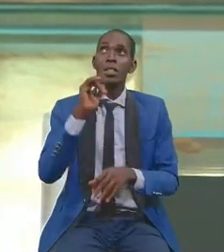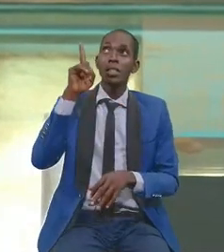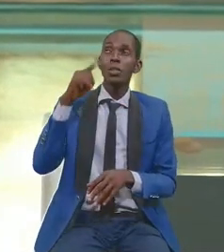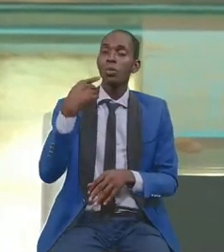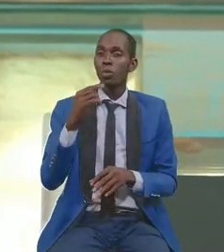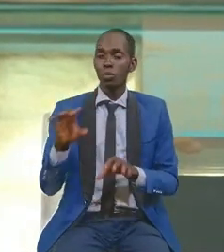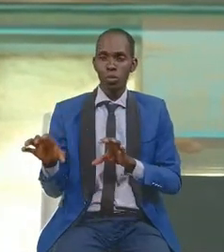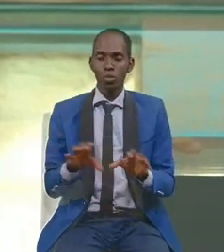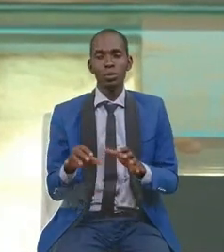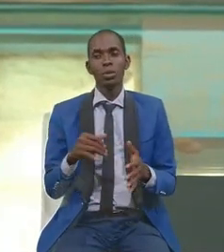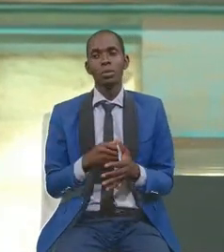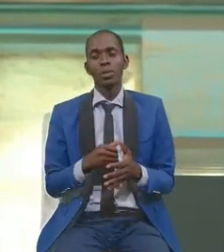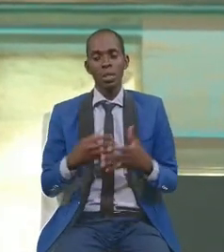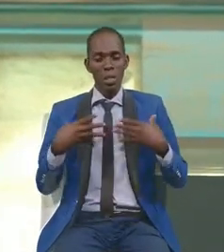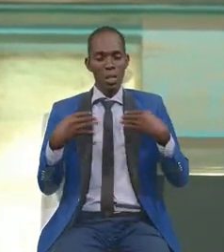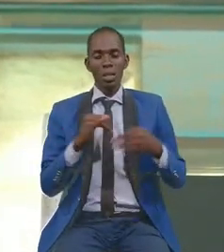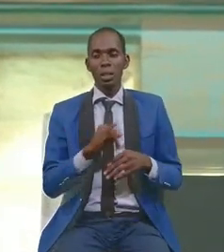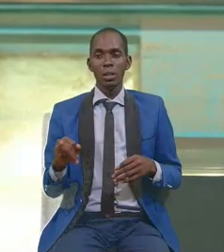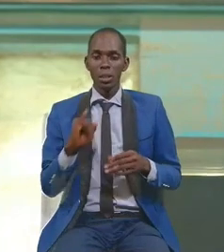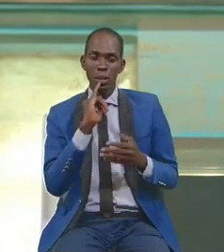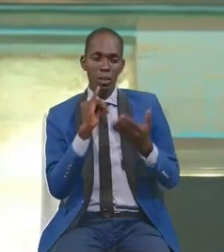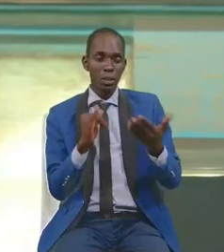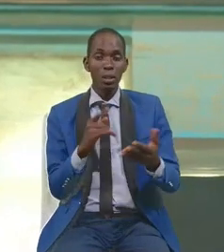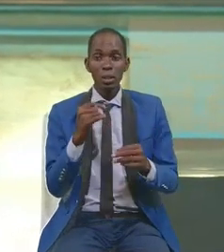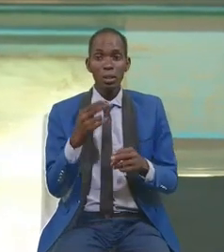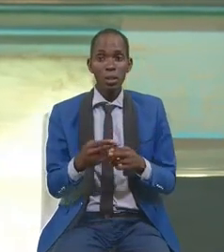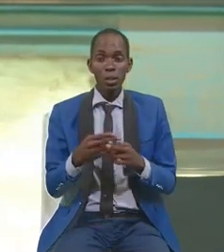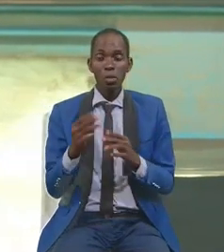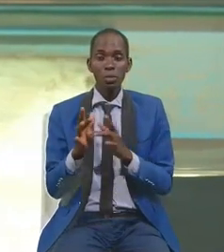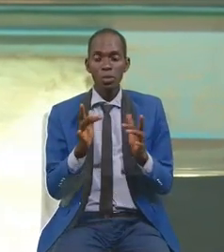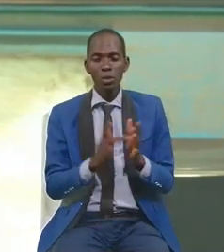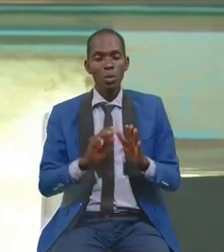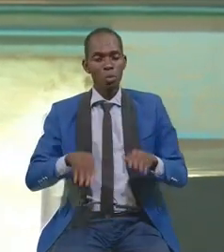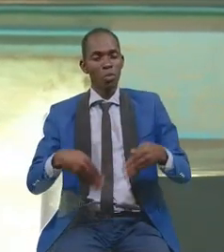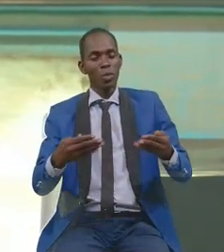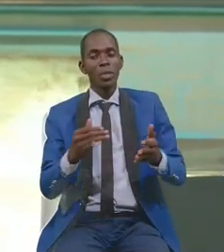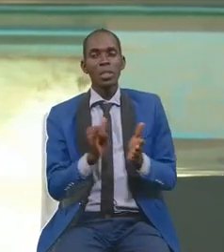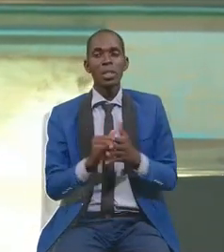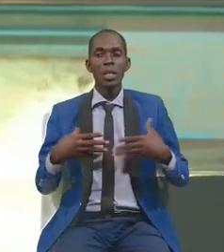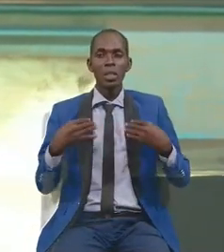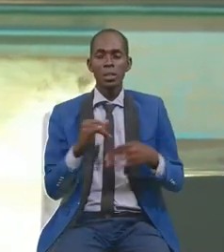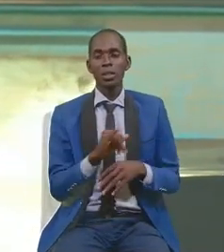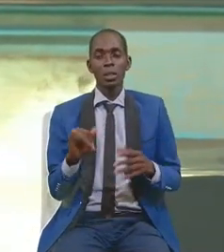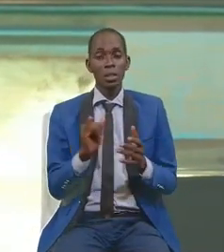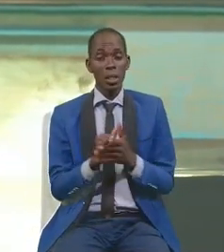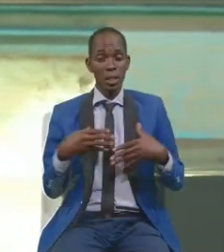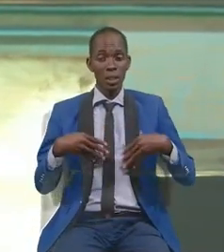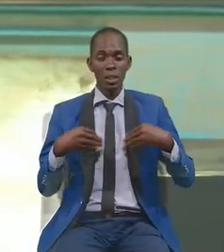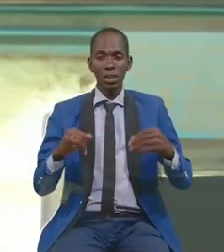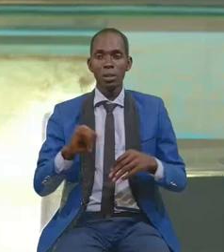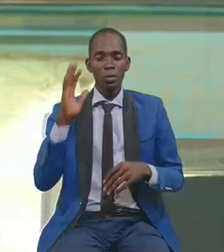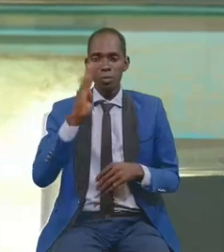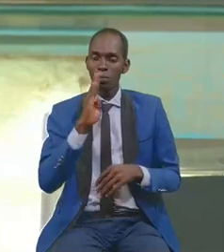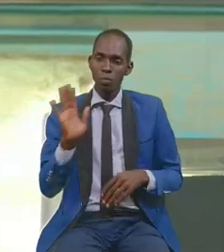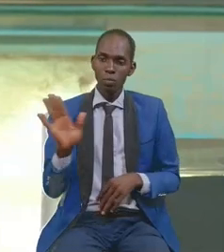La guérison est disponible. Le nom de Jésus pourvoit la guérison. La guérison est à vous ce jour. La